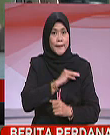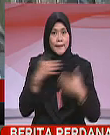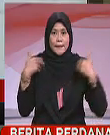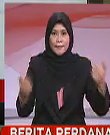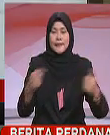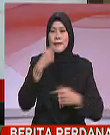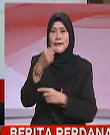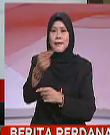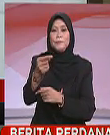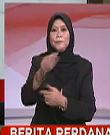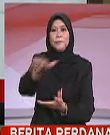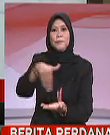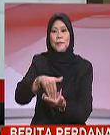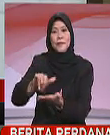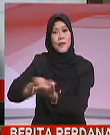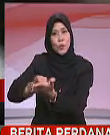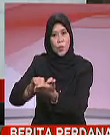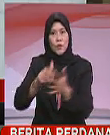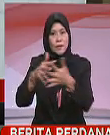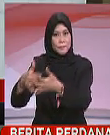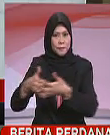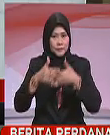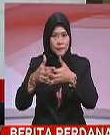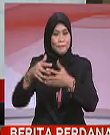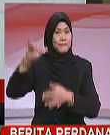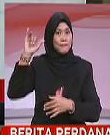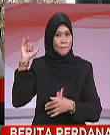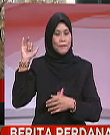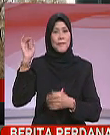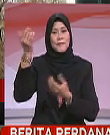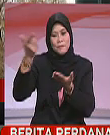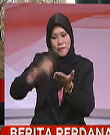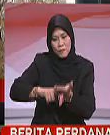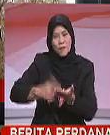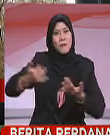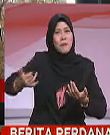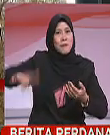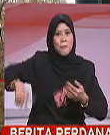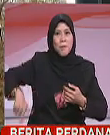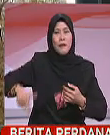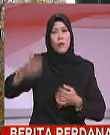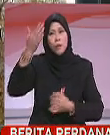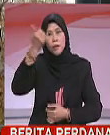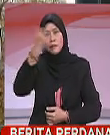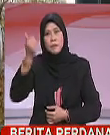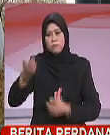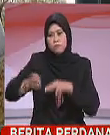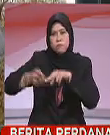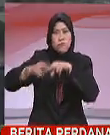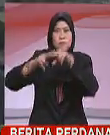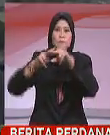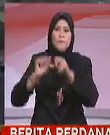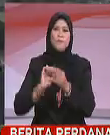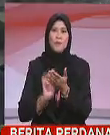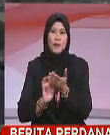firma farmasutikal berpusat di New York, Amerika Syarikat itu semalam yang melaporkan kelewatan akibat pertambahan pengeluaran bekalan